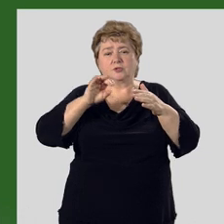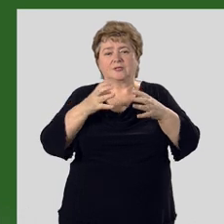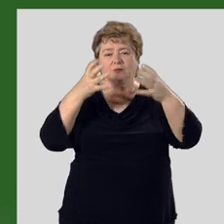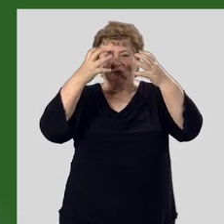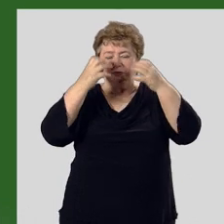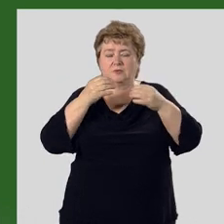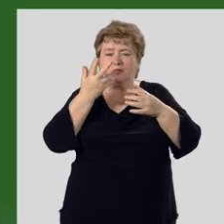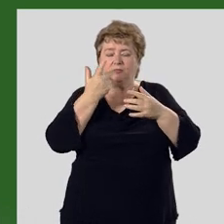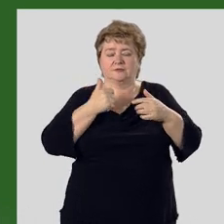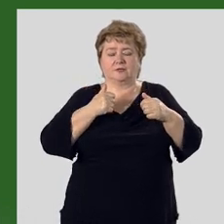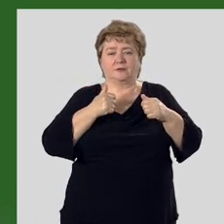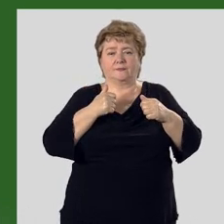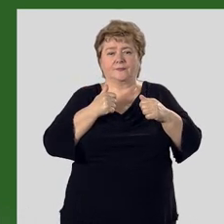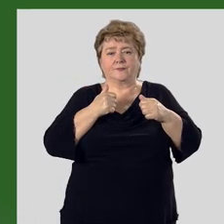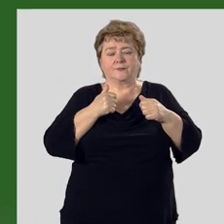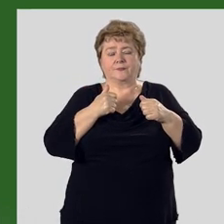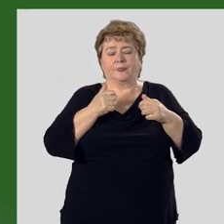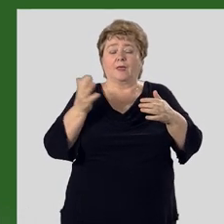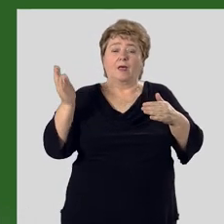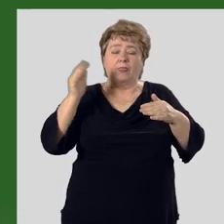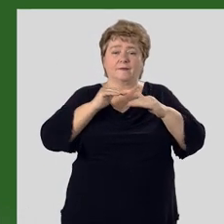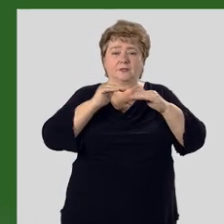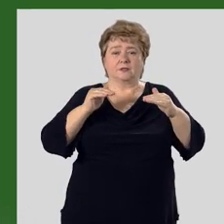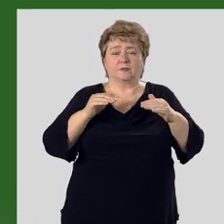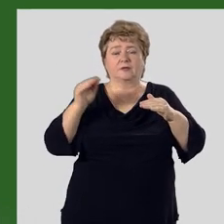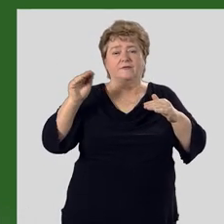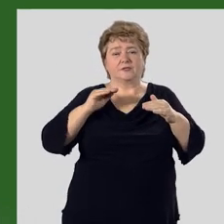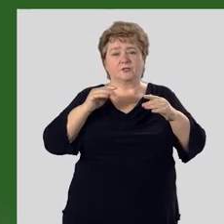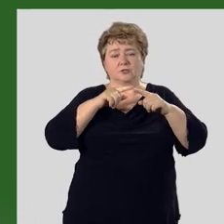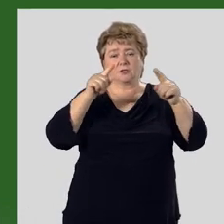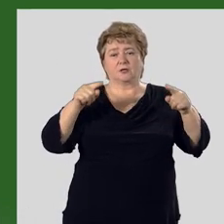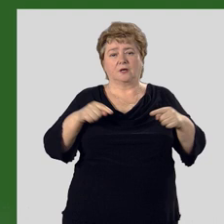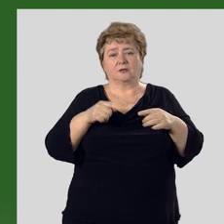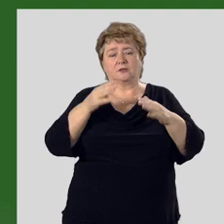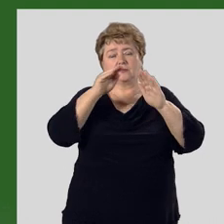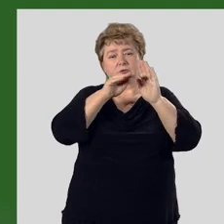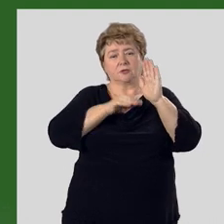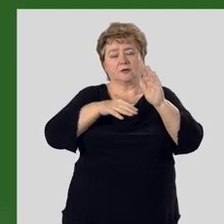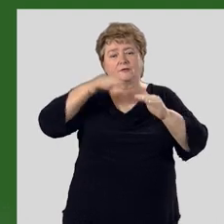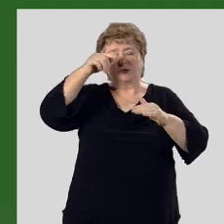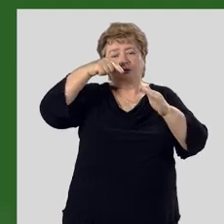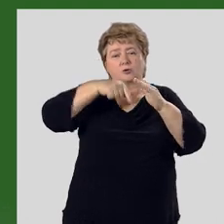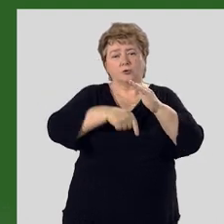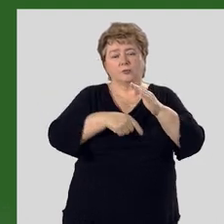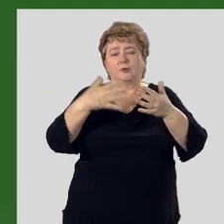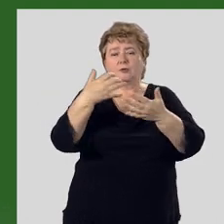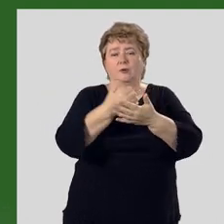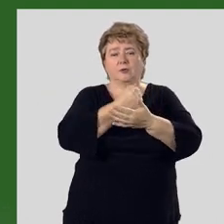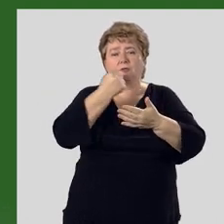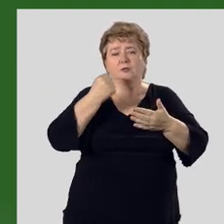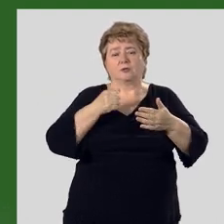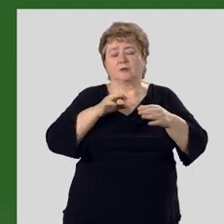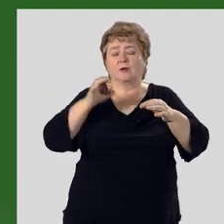тем темнее тон. Давайте, ребята, на физической карте по шкале высот и глубин